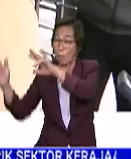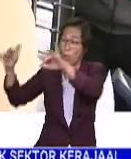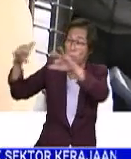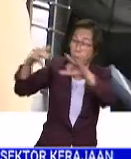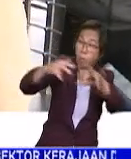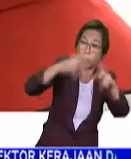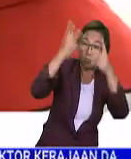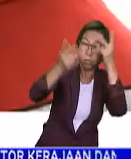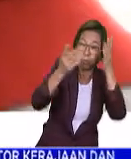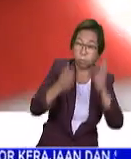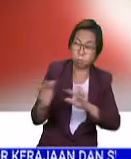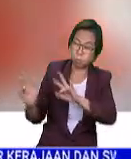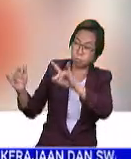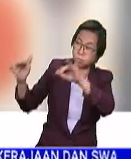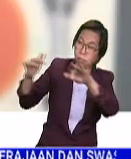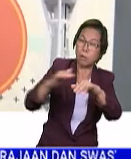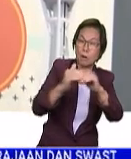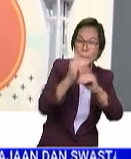pengunung